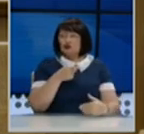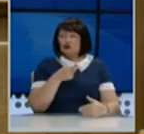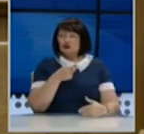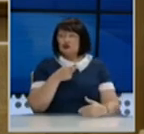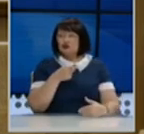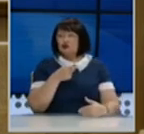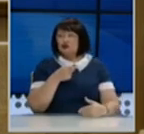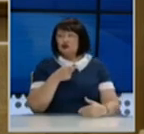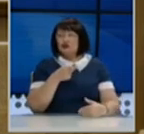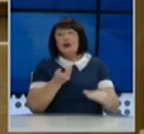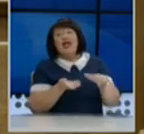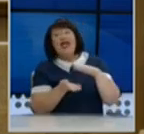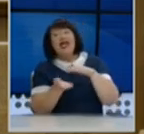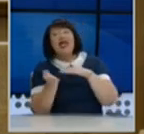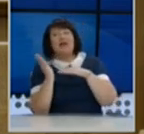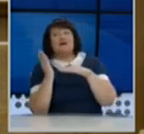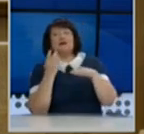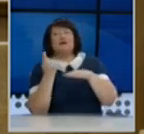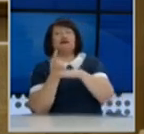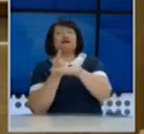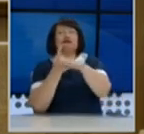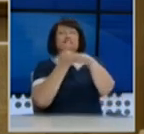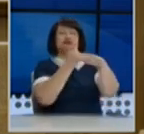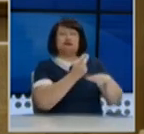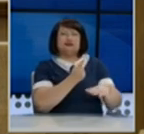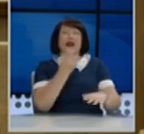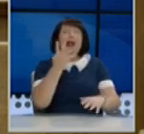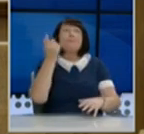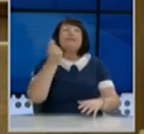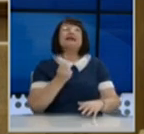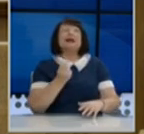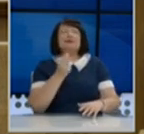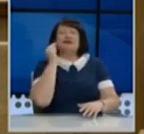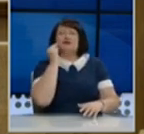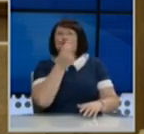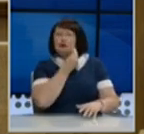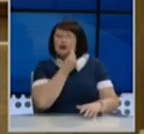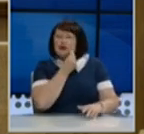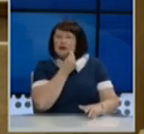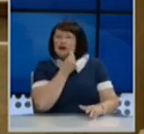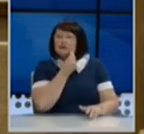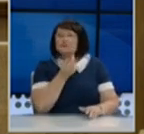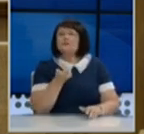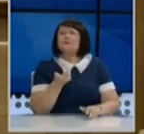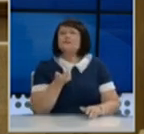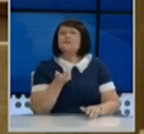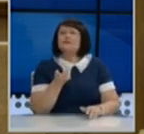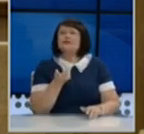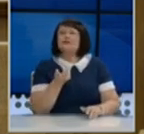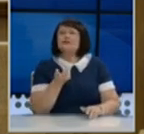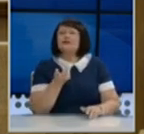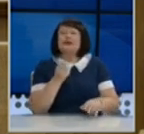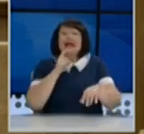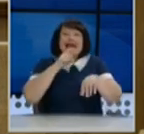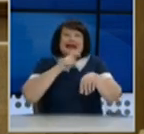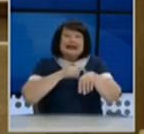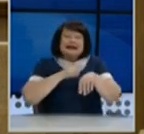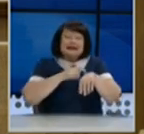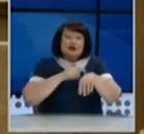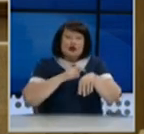αποχώρησε με το ελικόπτερο στις 5:30 την ώρα ακριβώς που η